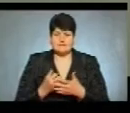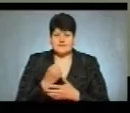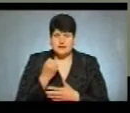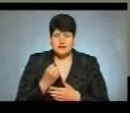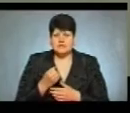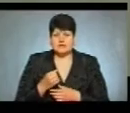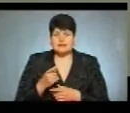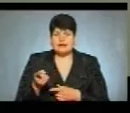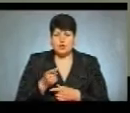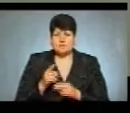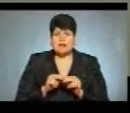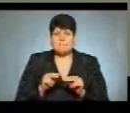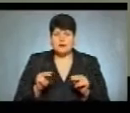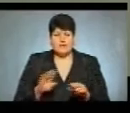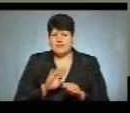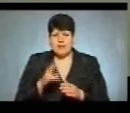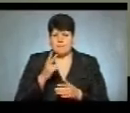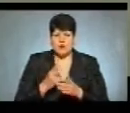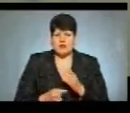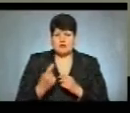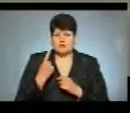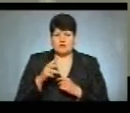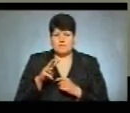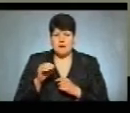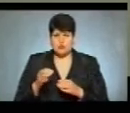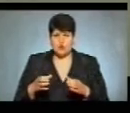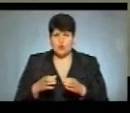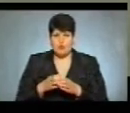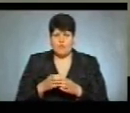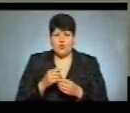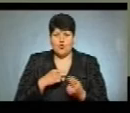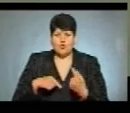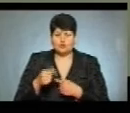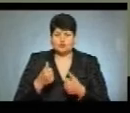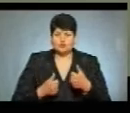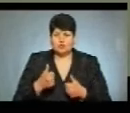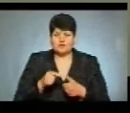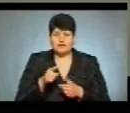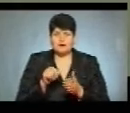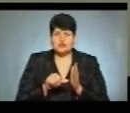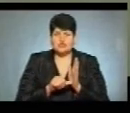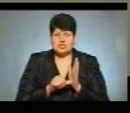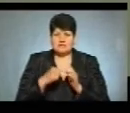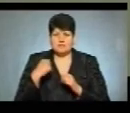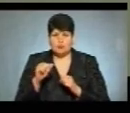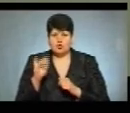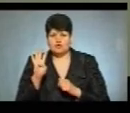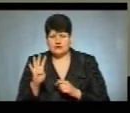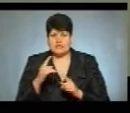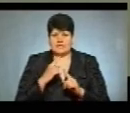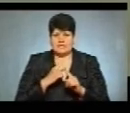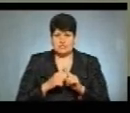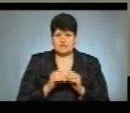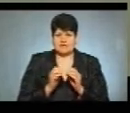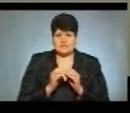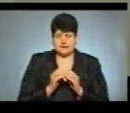цьому тернопільські педагоги не програли жодного матчу групового турніру. В їх активі 6 перемог і 4 нічиї у 10